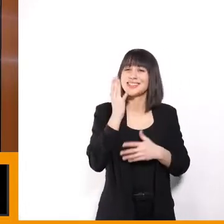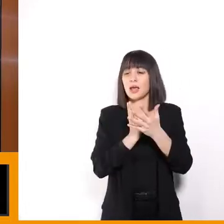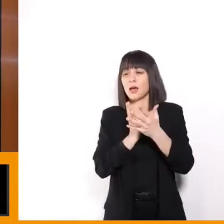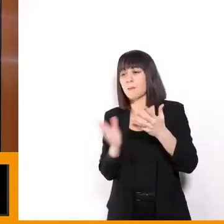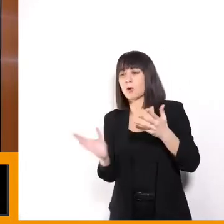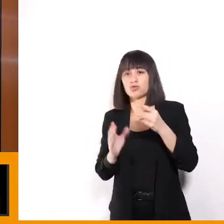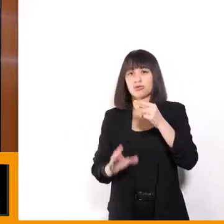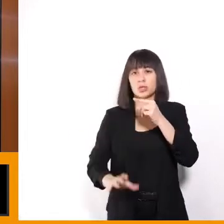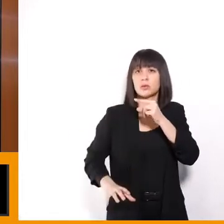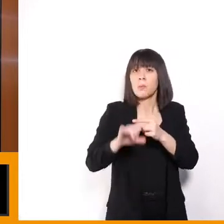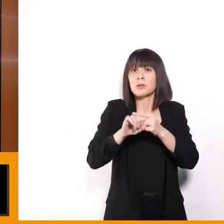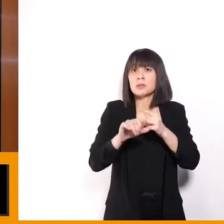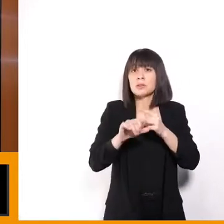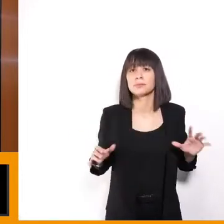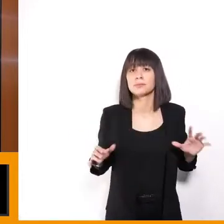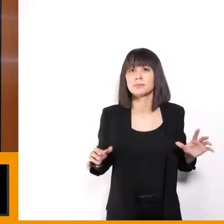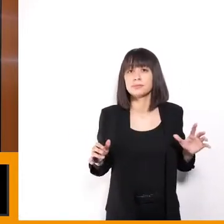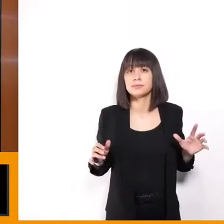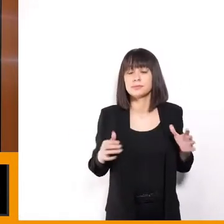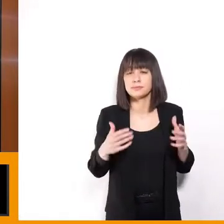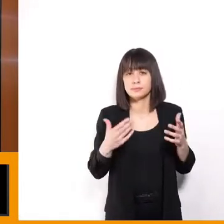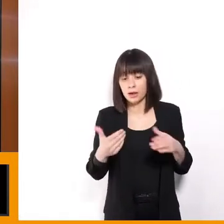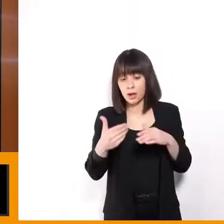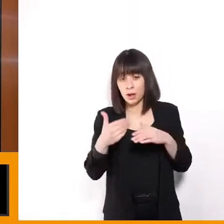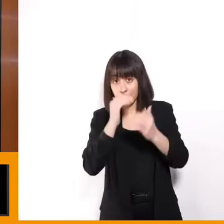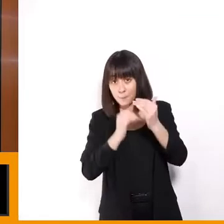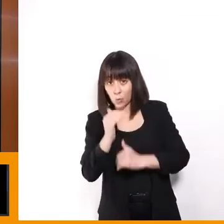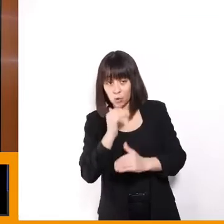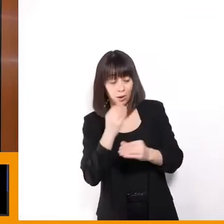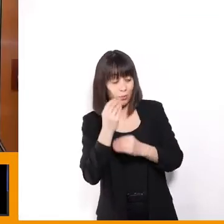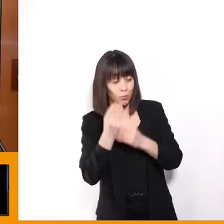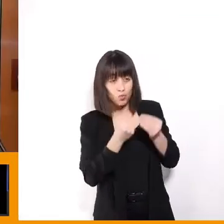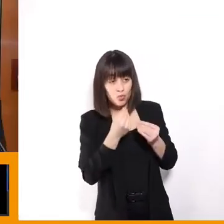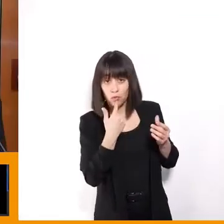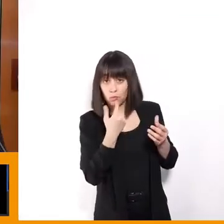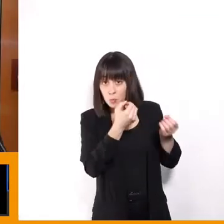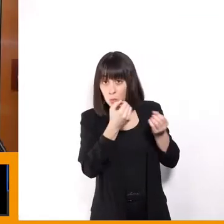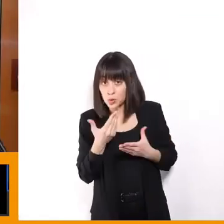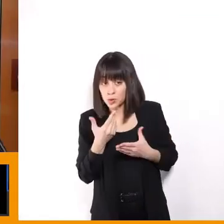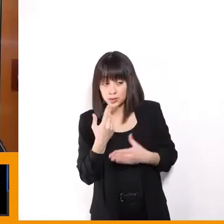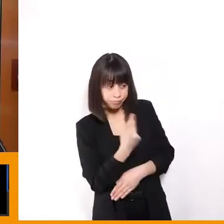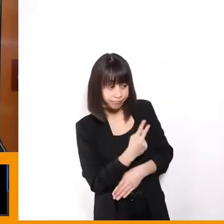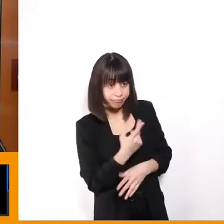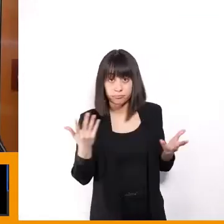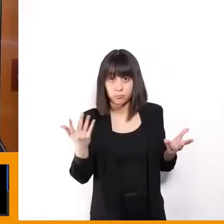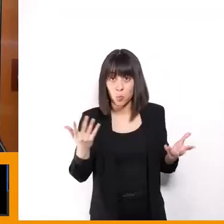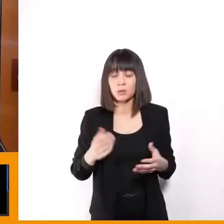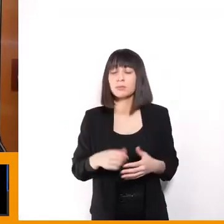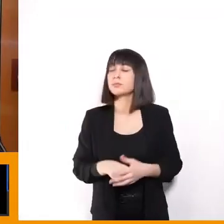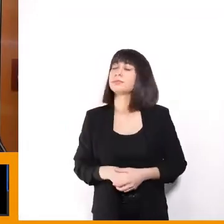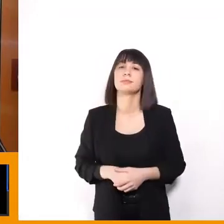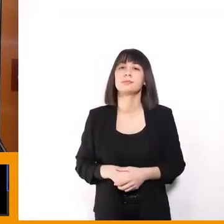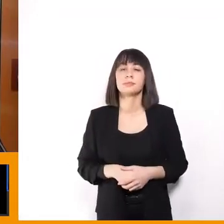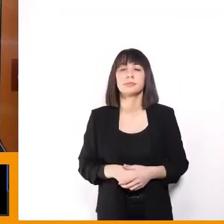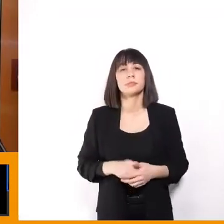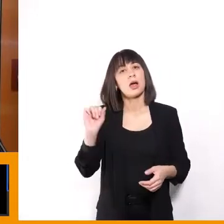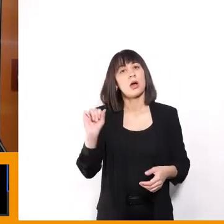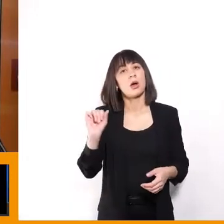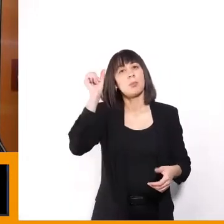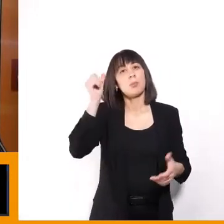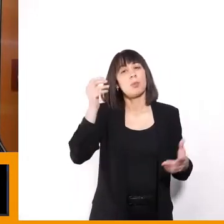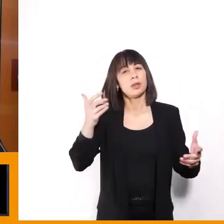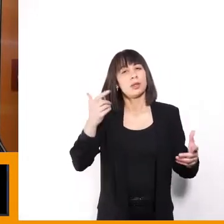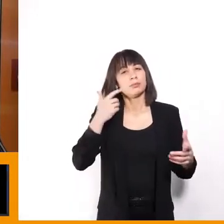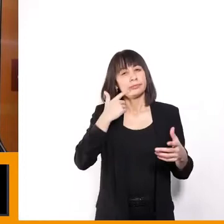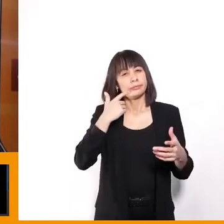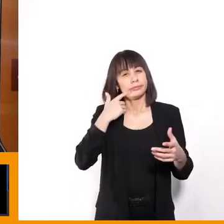quel est le programme ou quelles sont vos propositions? Alors d'abord, je suis très heureux d'abord de rappeler